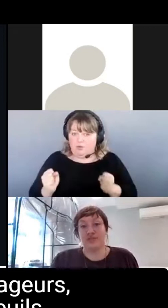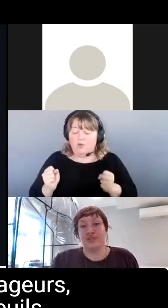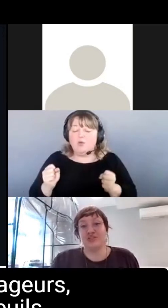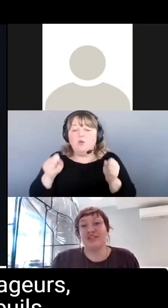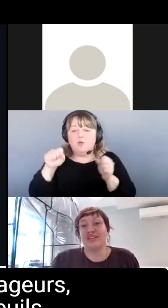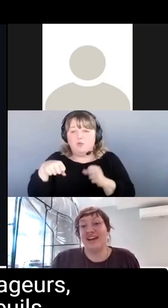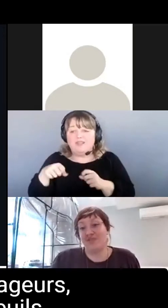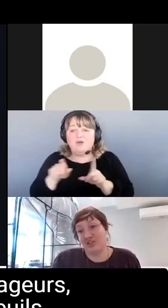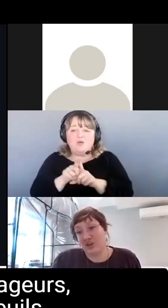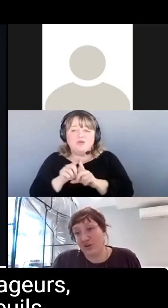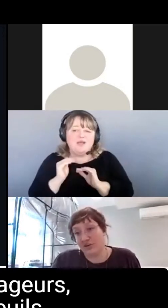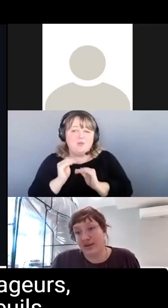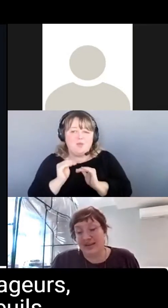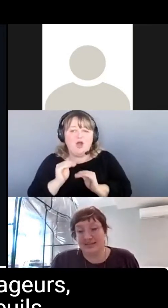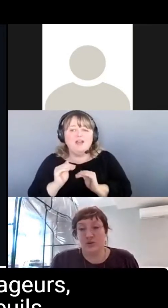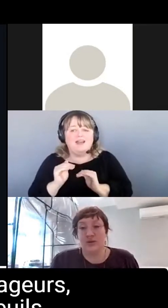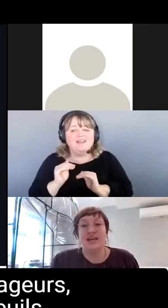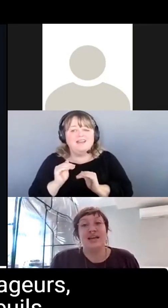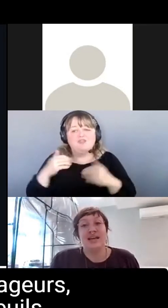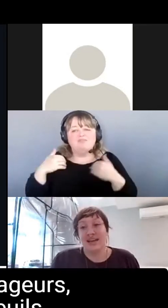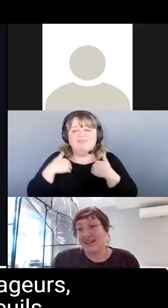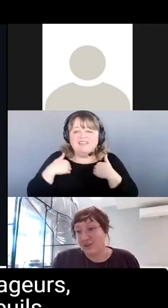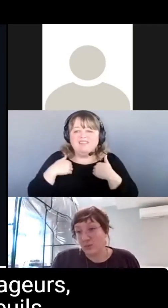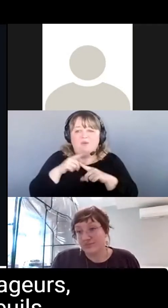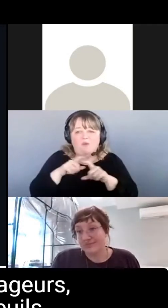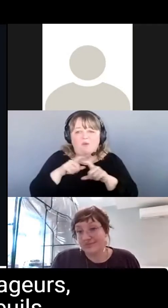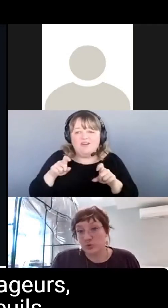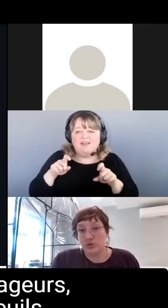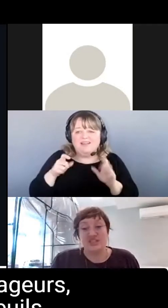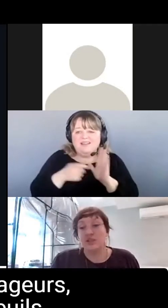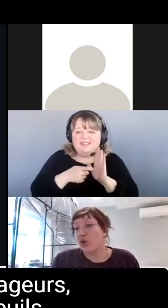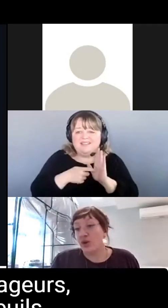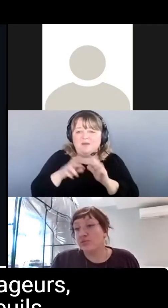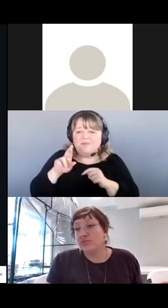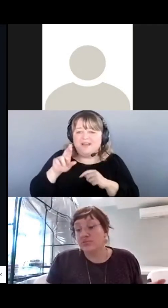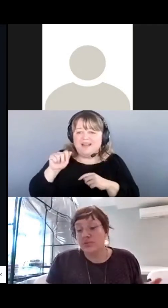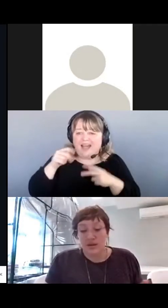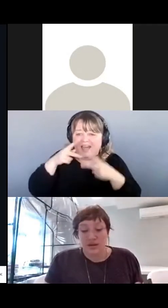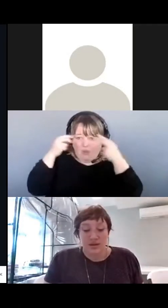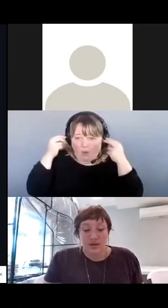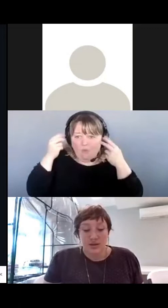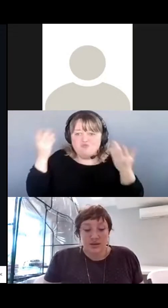en protégeant des ravageurs, par exemple les ratons ou les écureuils.